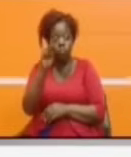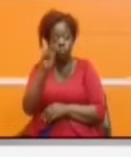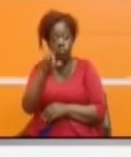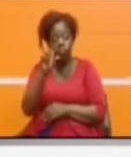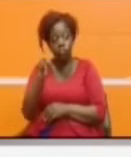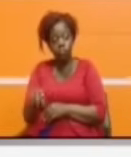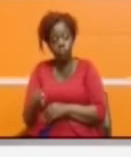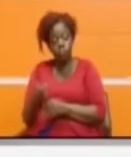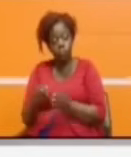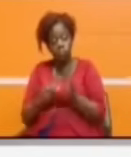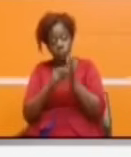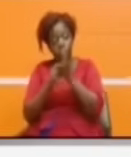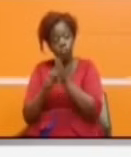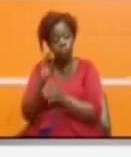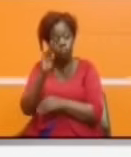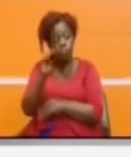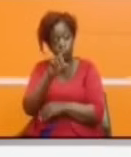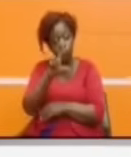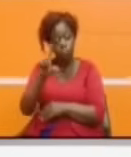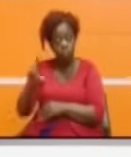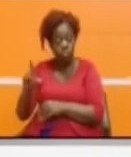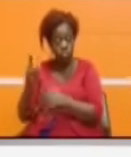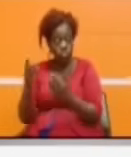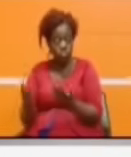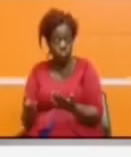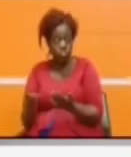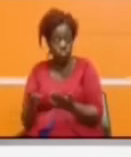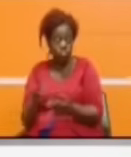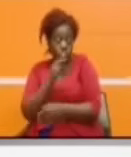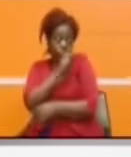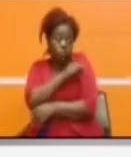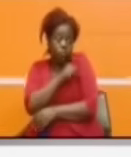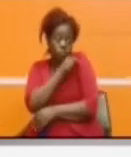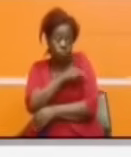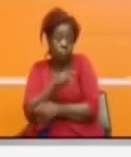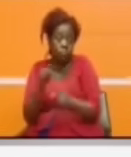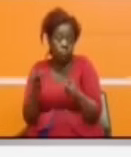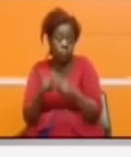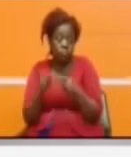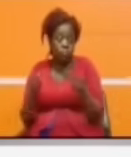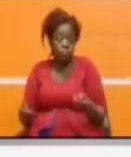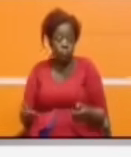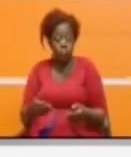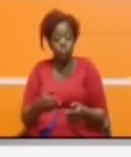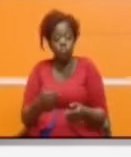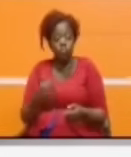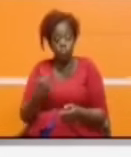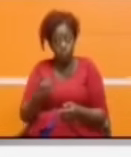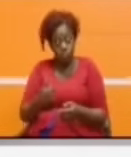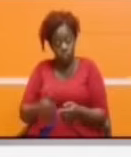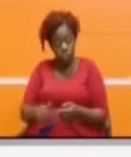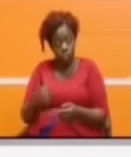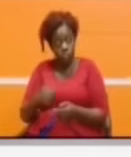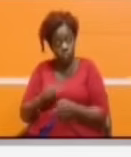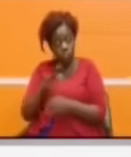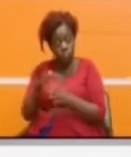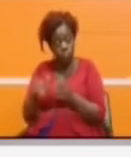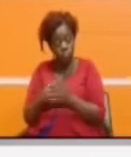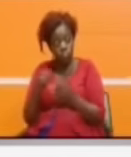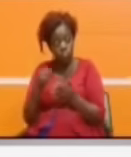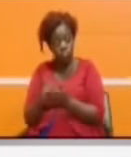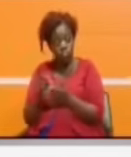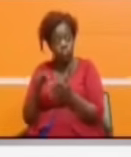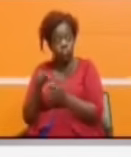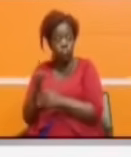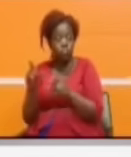bakubalage bills z'eddwaliro abaana ssente z'obazaalidde ate oli wakiso obadde bakulongoosa zonna ssente nga